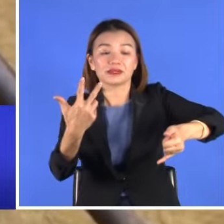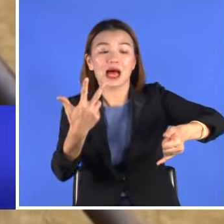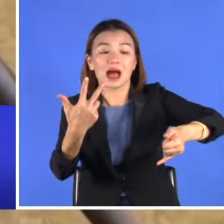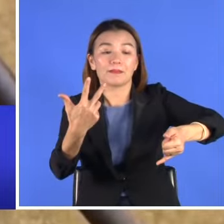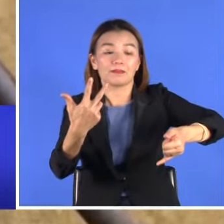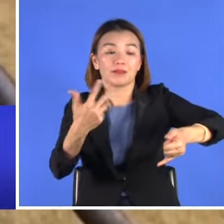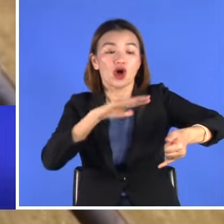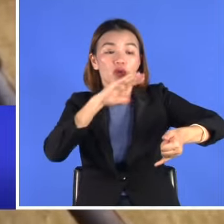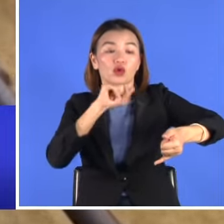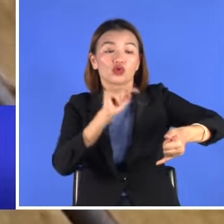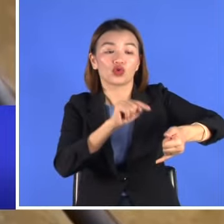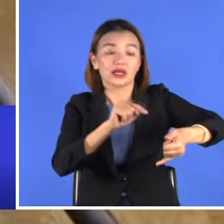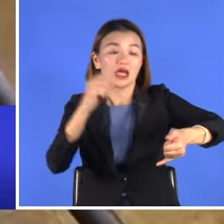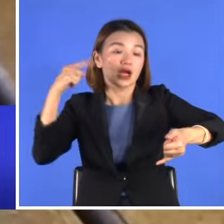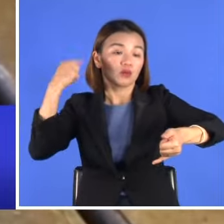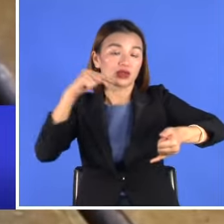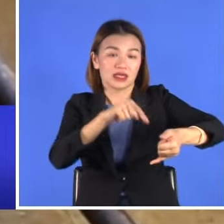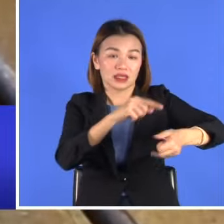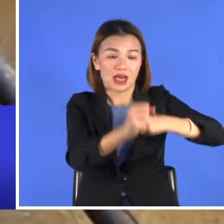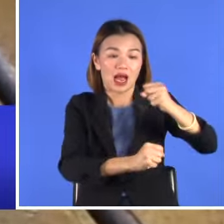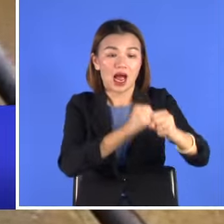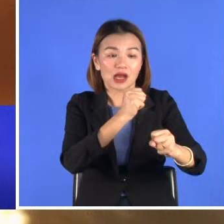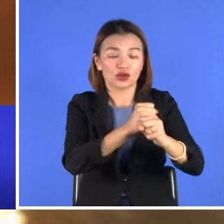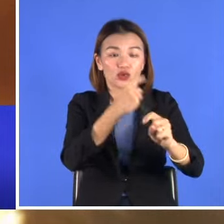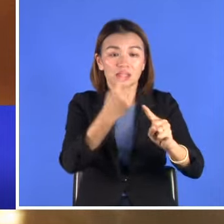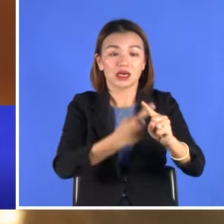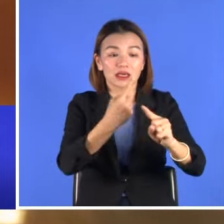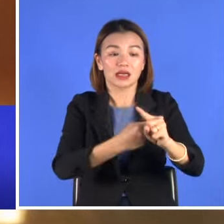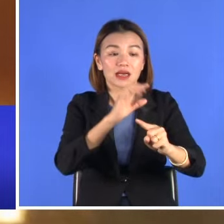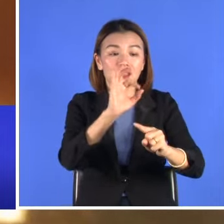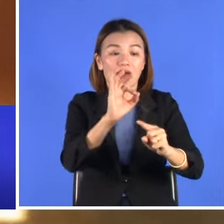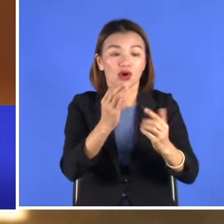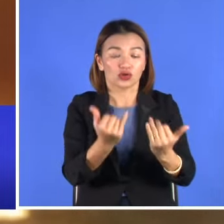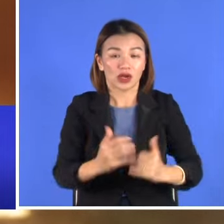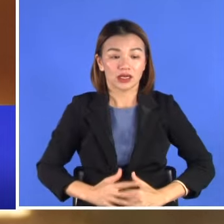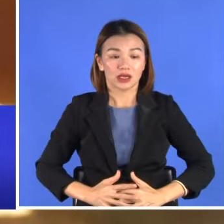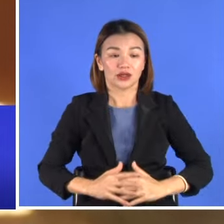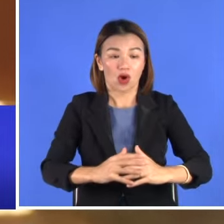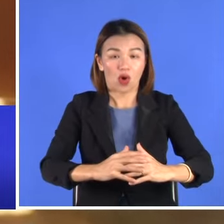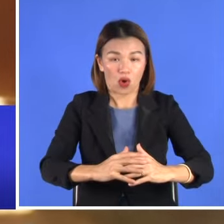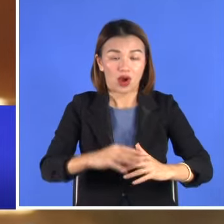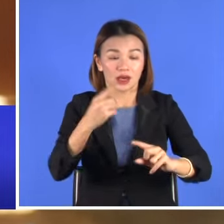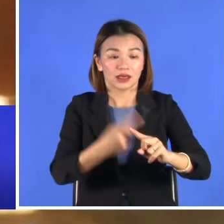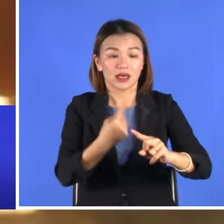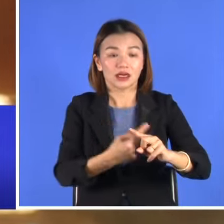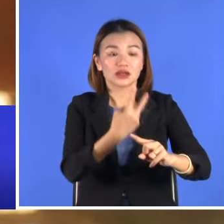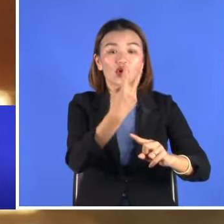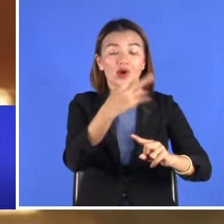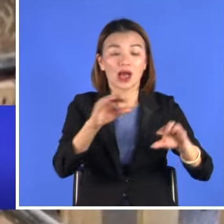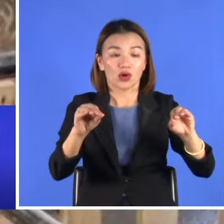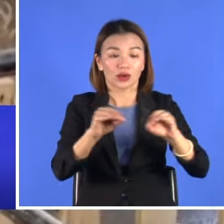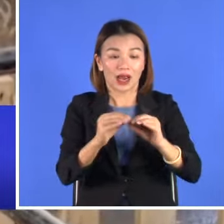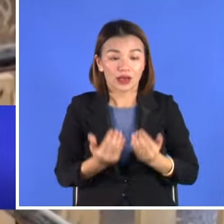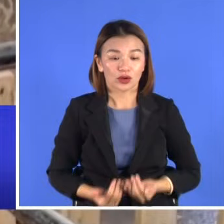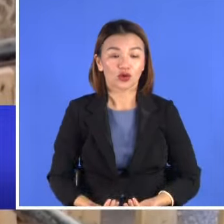ชำเราเนี่ยเป็นหมูเพศเมียอายุประมาณ 9เดือนปัจจุบันมันตั้งท้องได้ 2เดือนกว่าใกล้จะคลอดแล้วมีข้อมูลว่าหมู